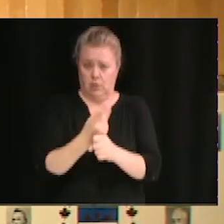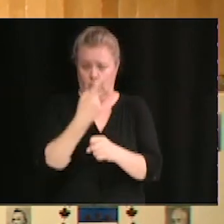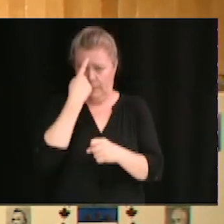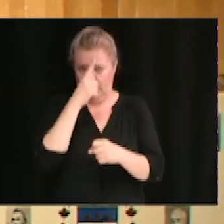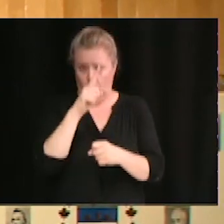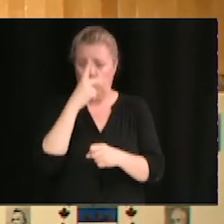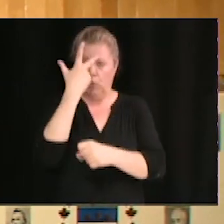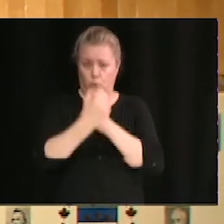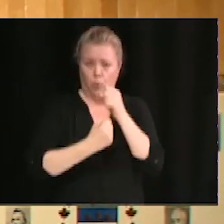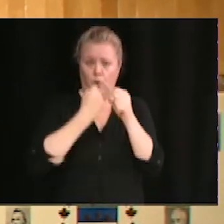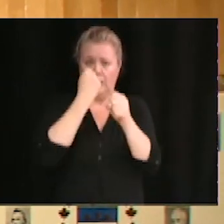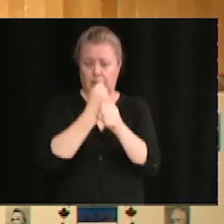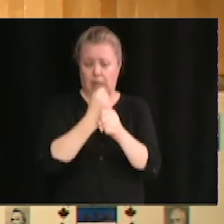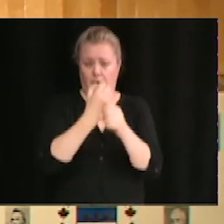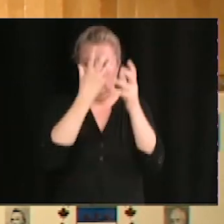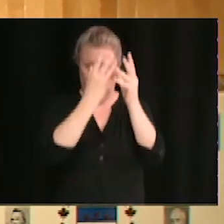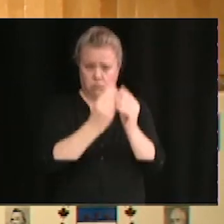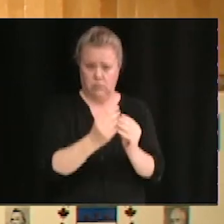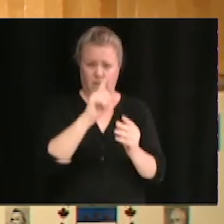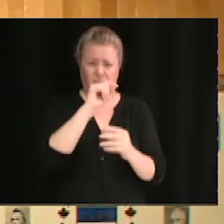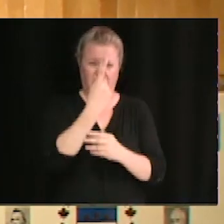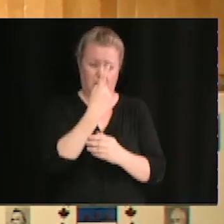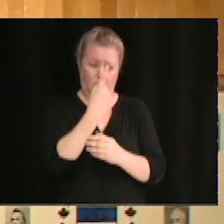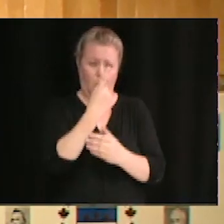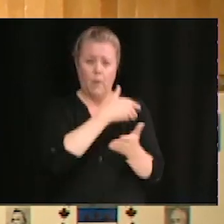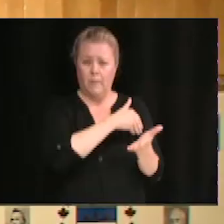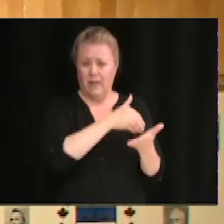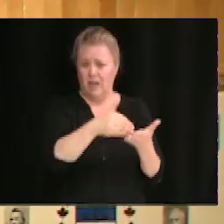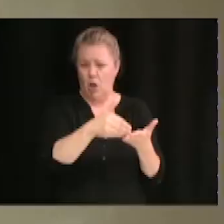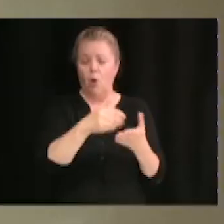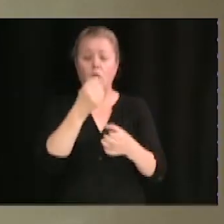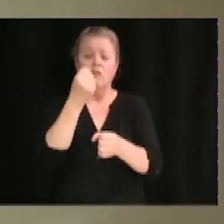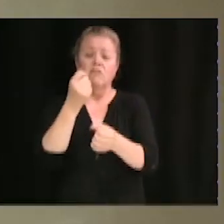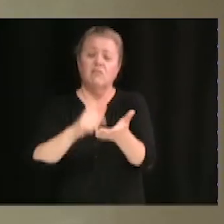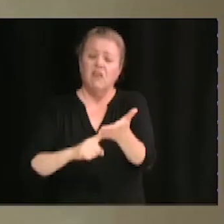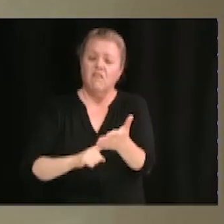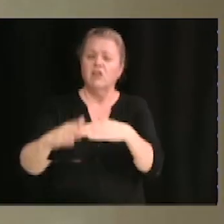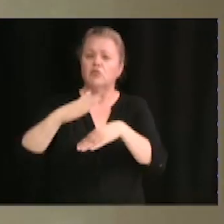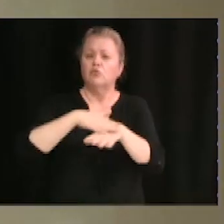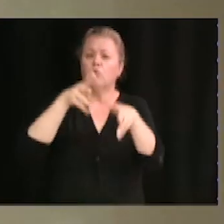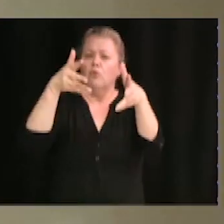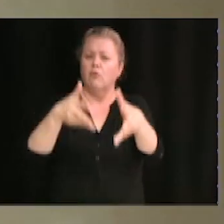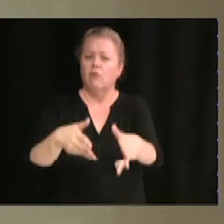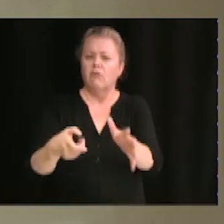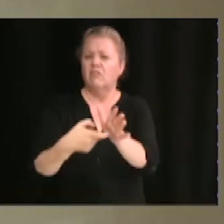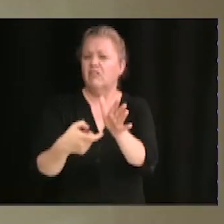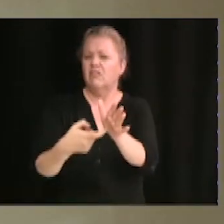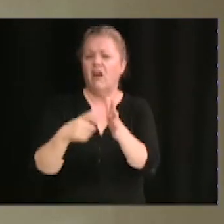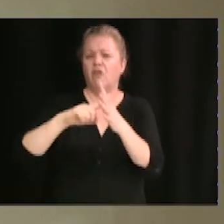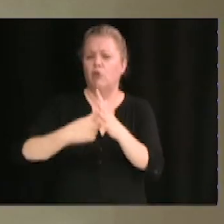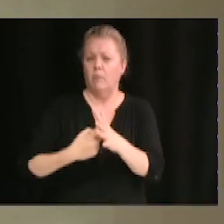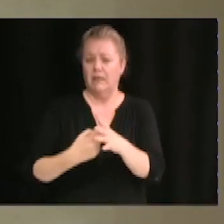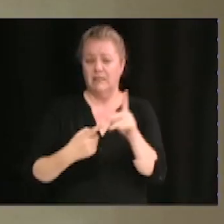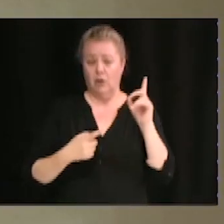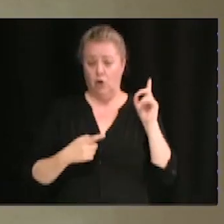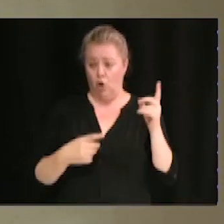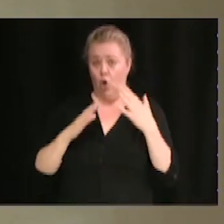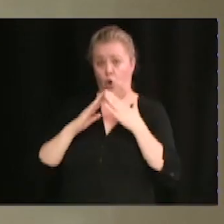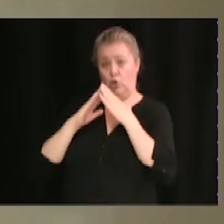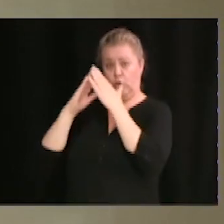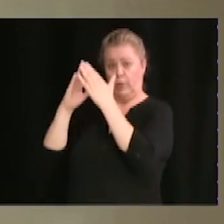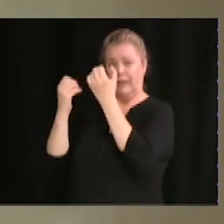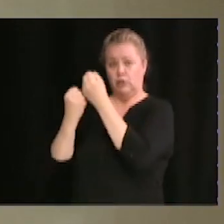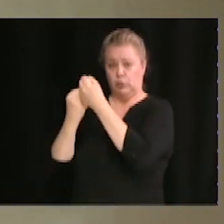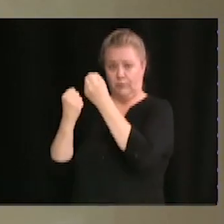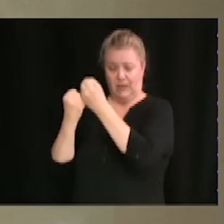'est quand les travaux du lac Réservoir vont commencer? Actuellement, on est en processus de demande de subvention auprès des deux autres paliers de gouvernement.